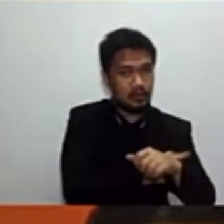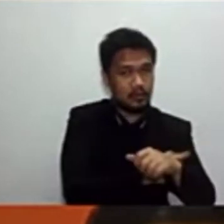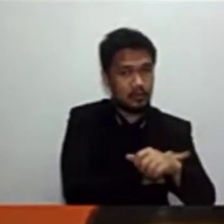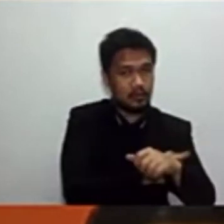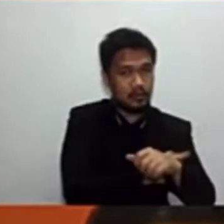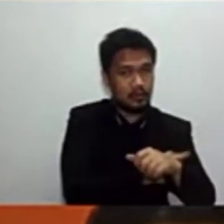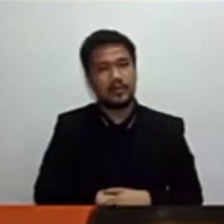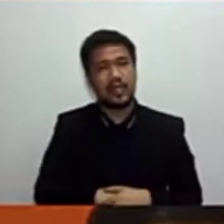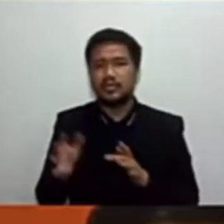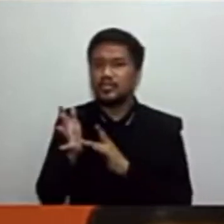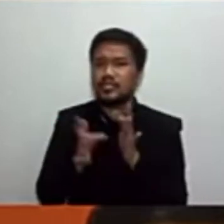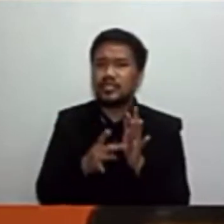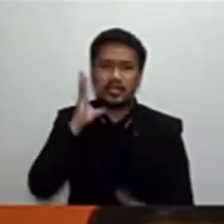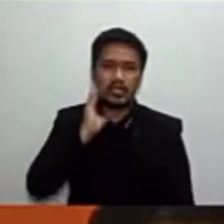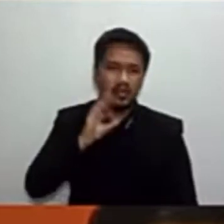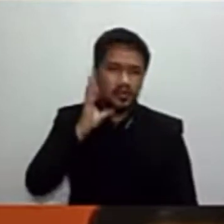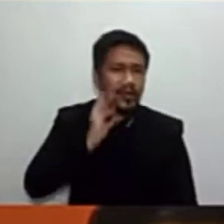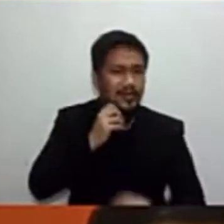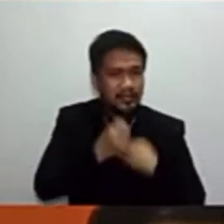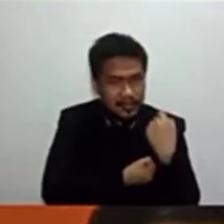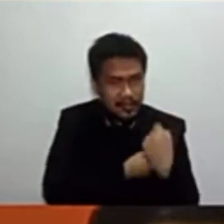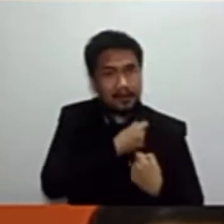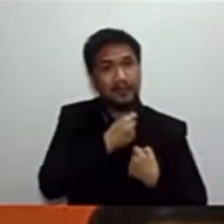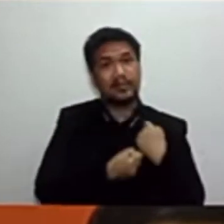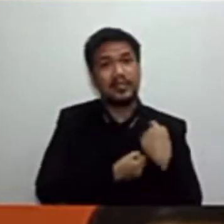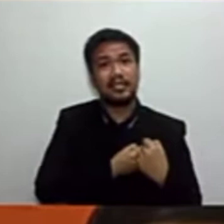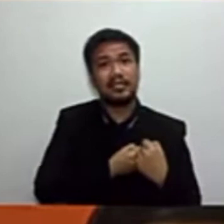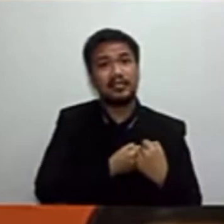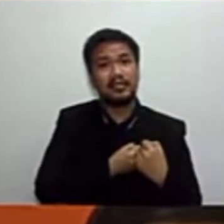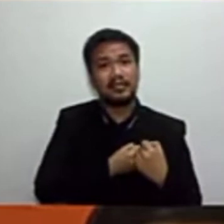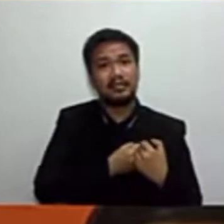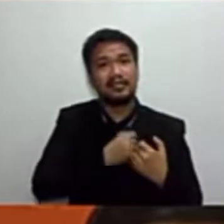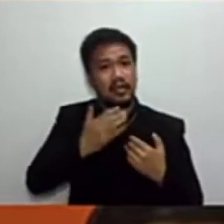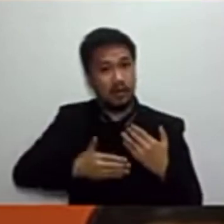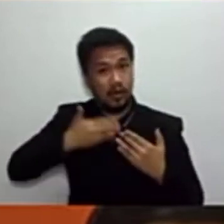Pinahirapan at ipinako pa nga siya sa krus.